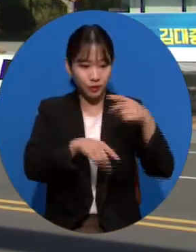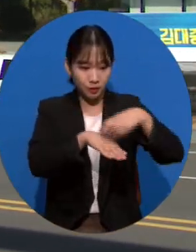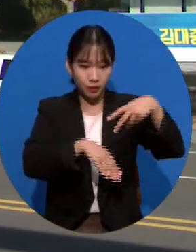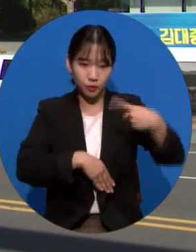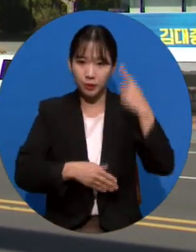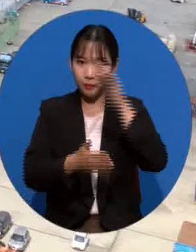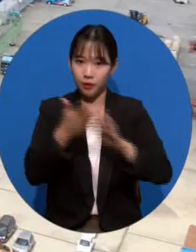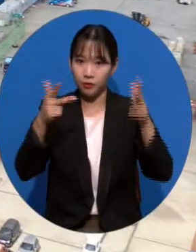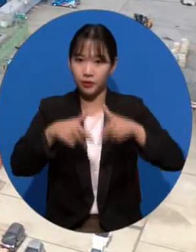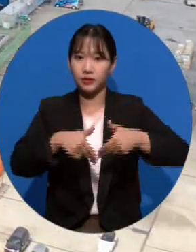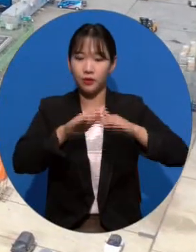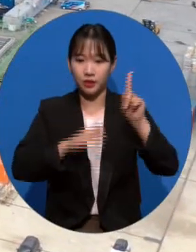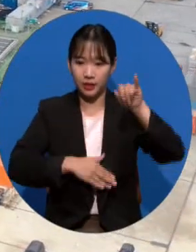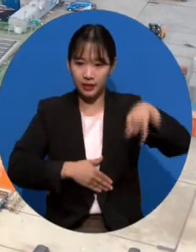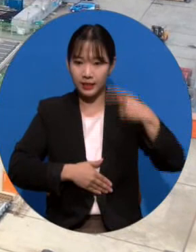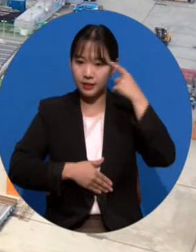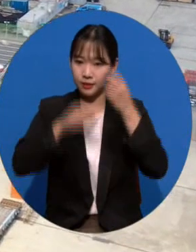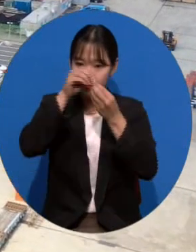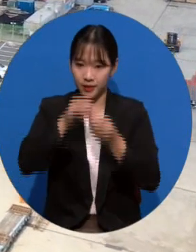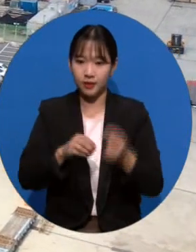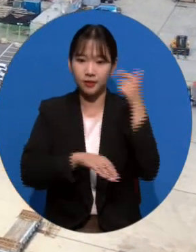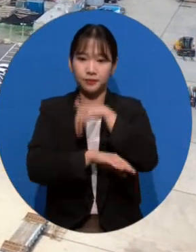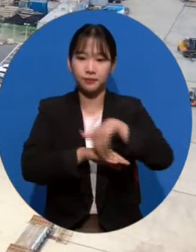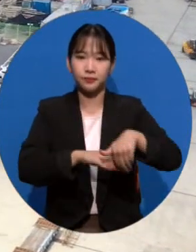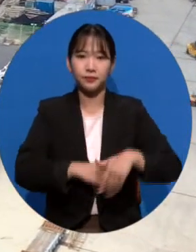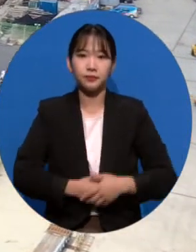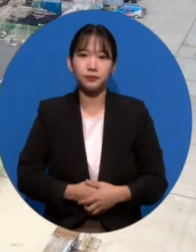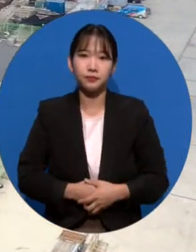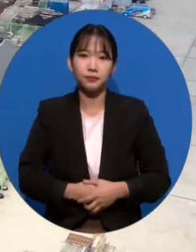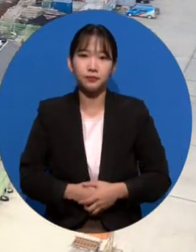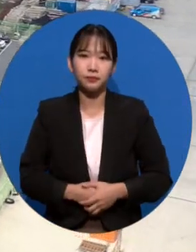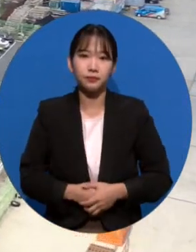평화공원을 조성해 DJ 정신을 계승하기로 했습니다. MBC 뉴스 김진선입니다.